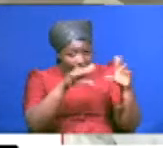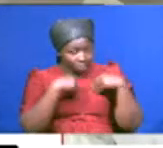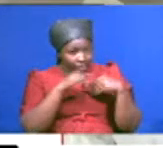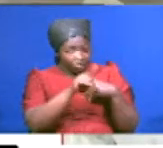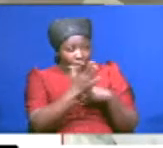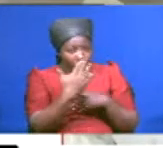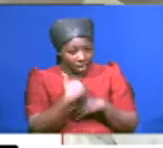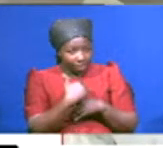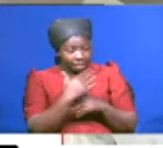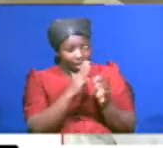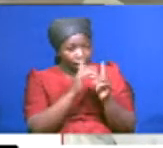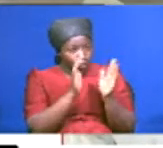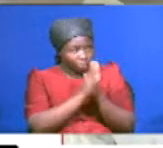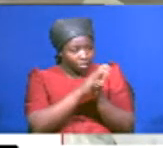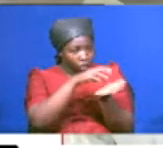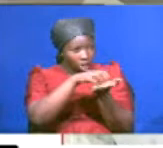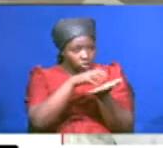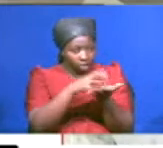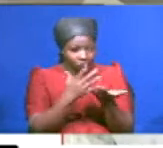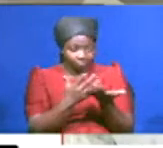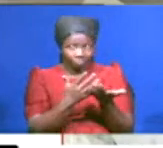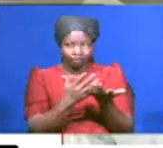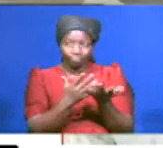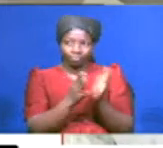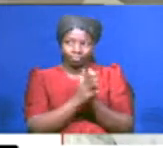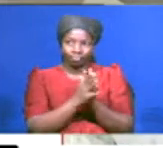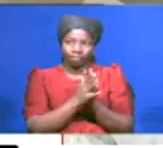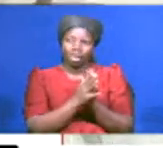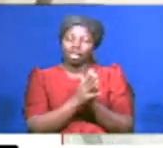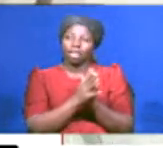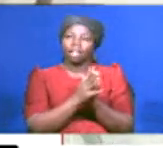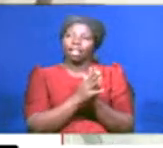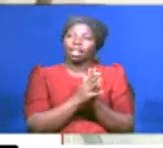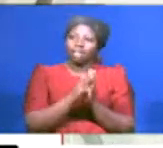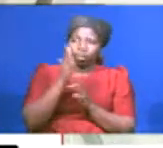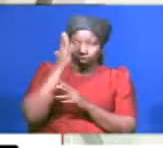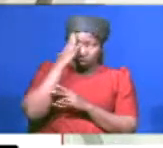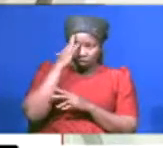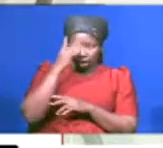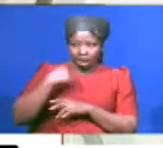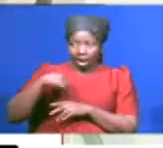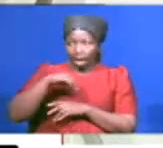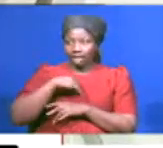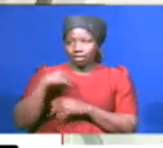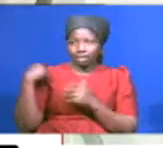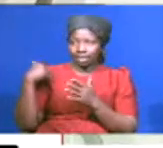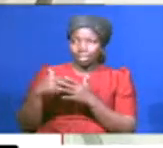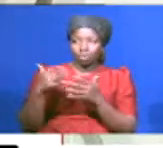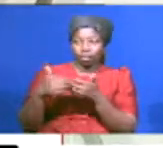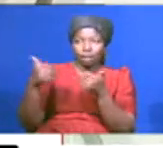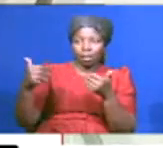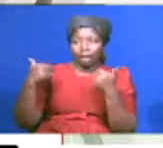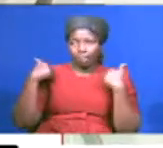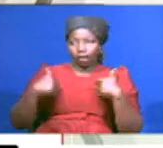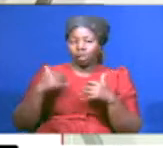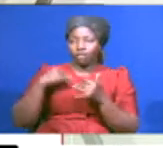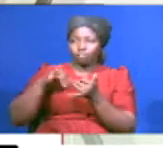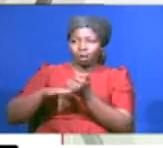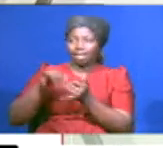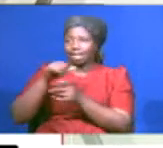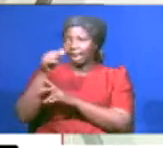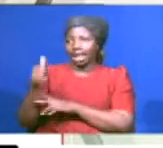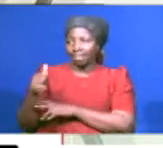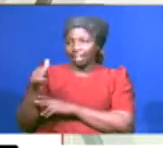conditions. But you know, now, since tuliachana na yeye, okay, niko na mwingine nimeoa, na mama watoto, niko na